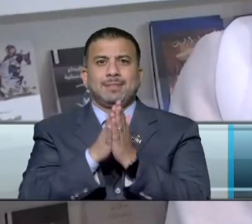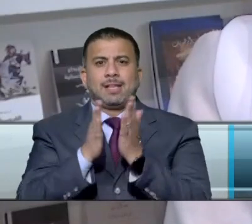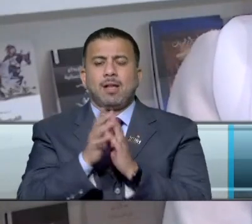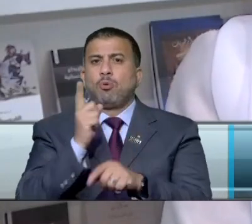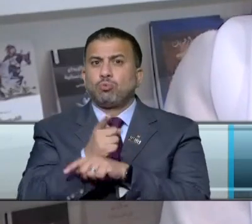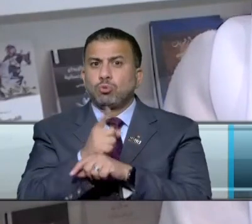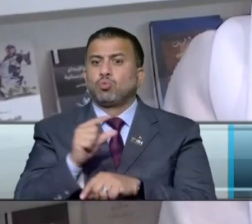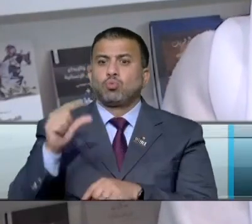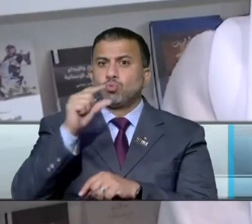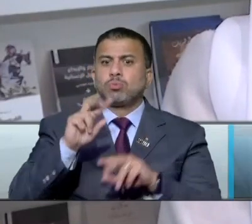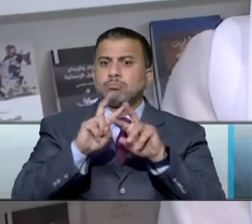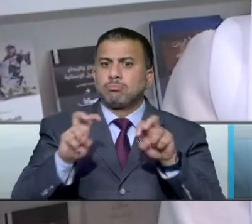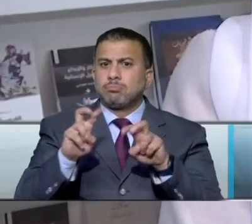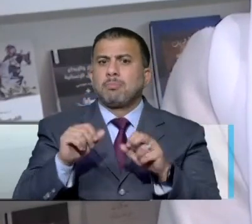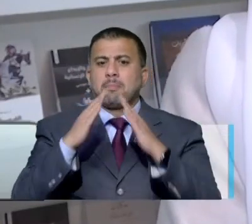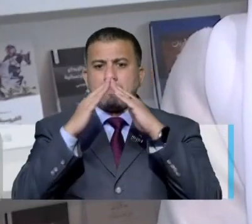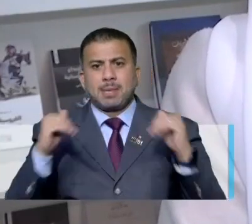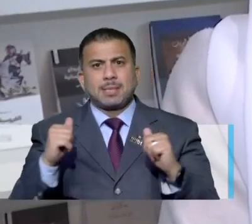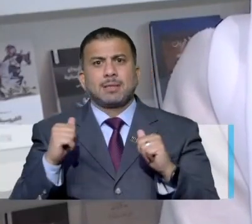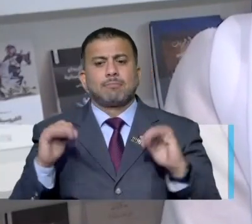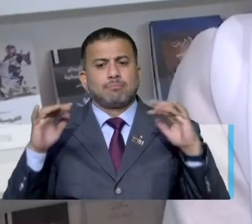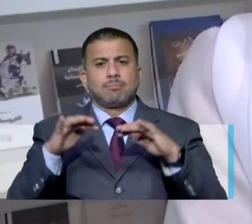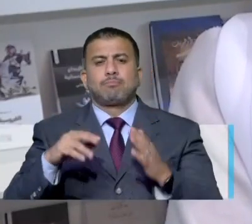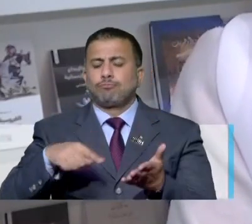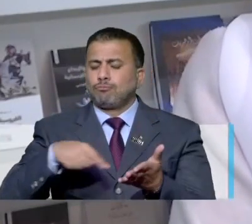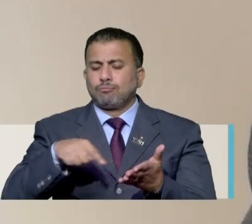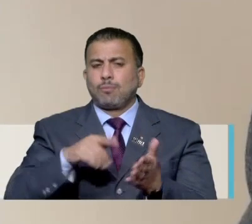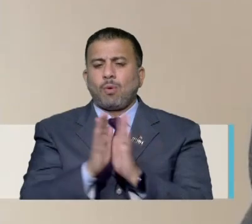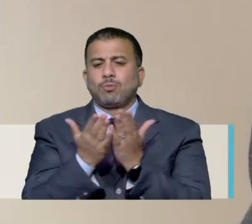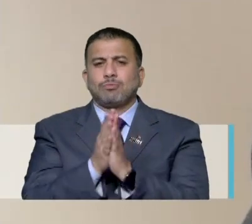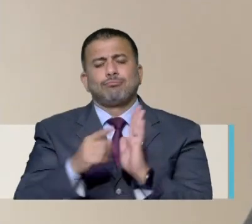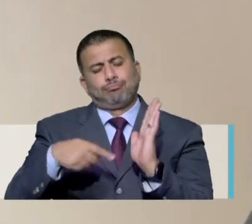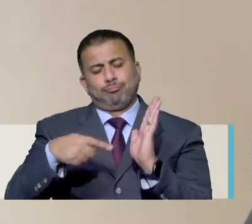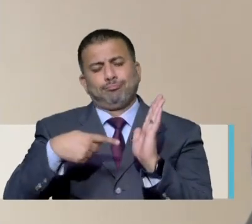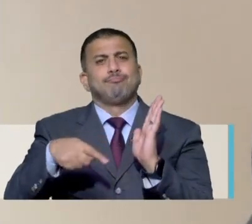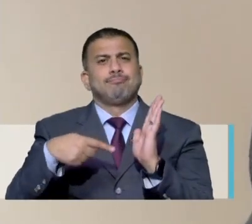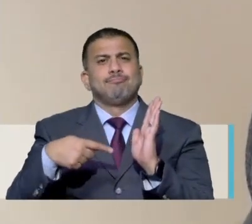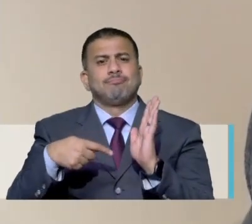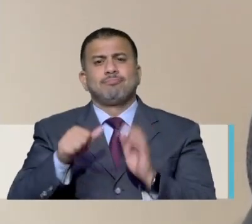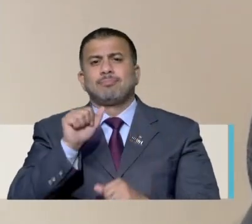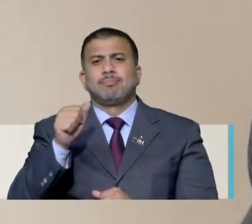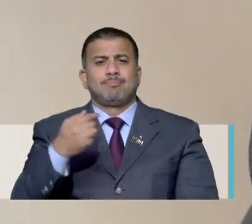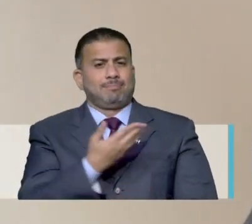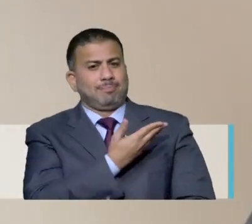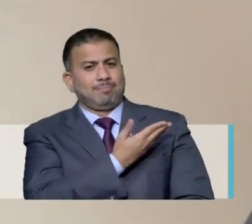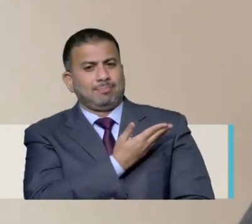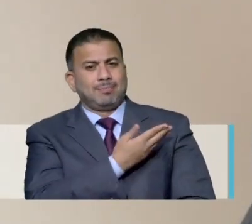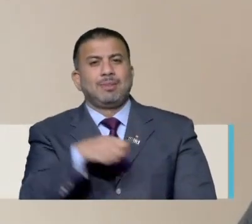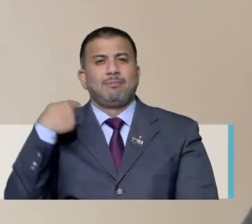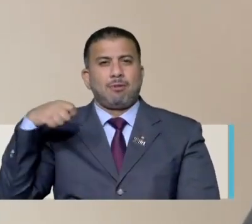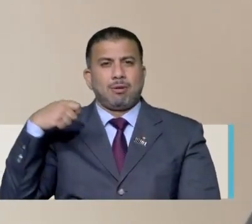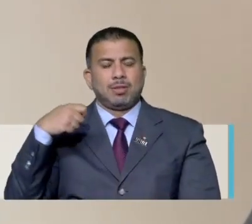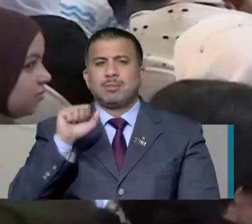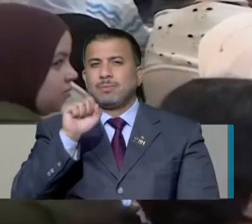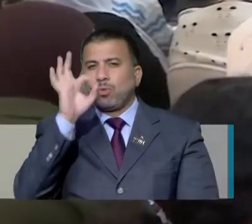الأكاديميين والباحثين المصريين، وتم توقيع العديد من الكتب. كما شارك سعادة عبد العزيز المسلم رئيس معهد